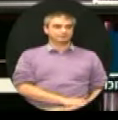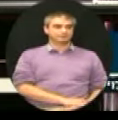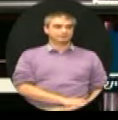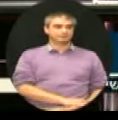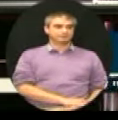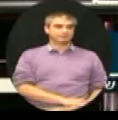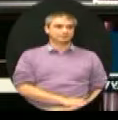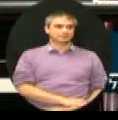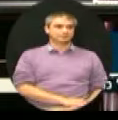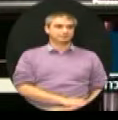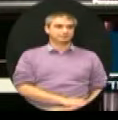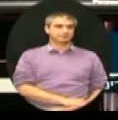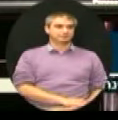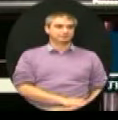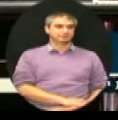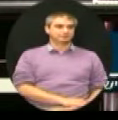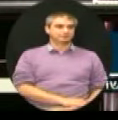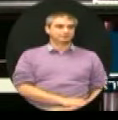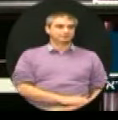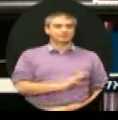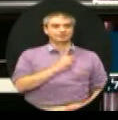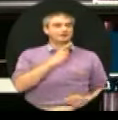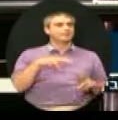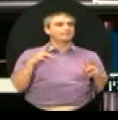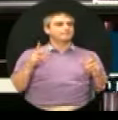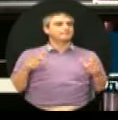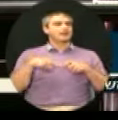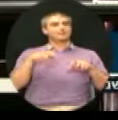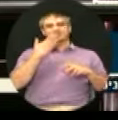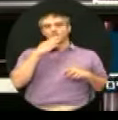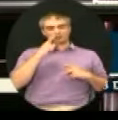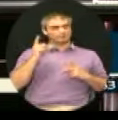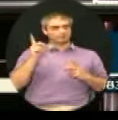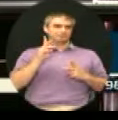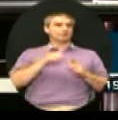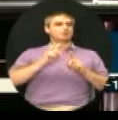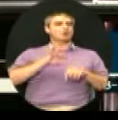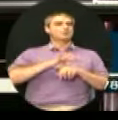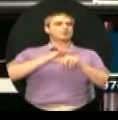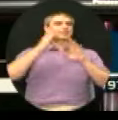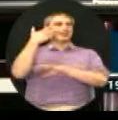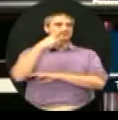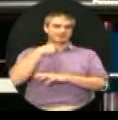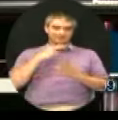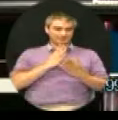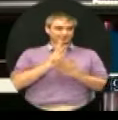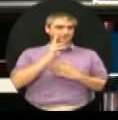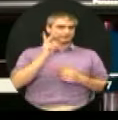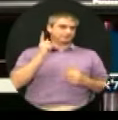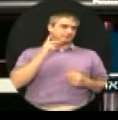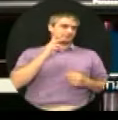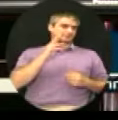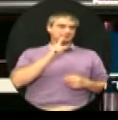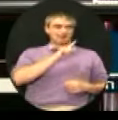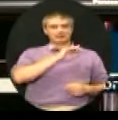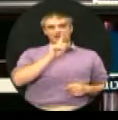הפרלמנט הירושלמי הוא למעשה מי שמנהל את המדינה. אנחנו נפגשים כל יום שישי בין 1-4, אוכלים ארוחת